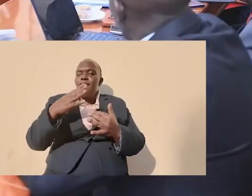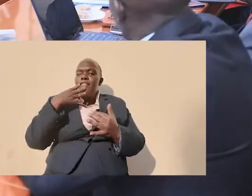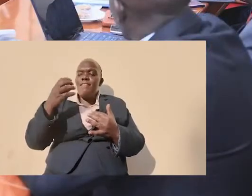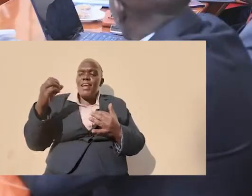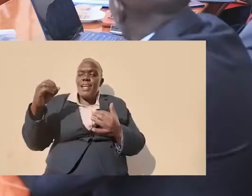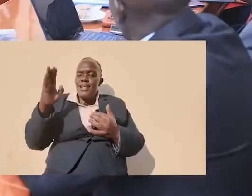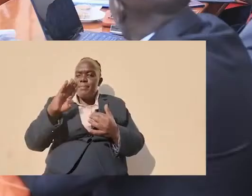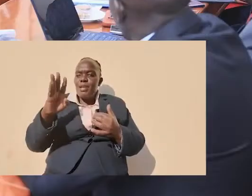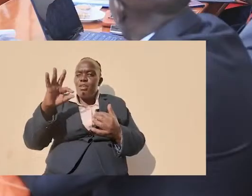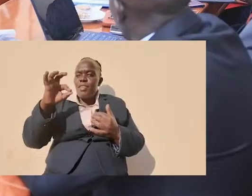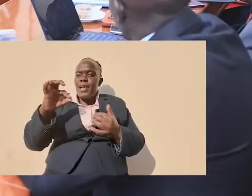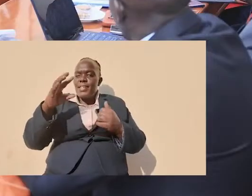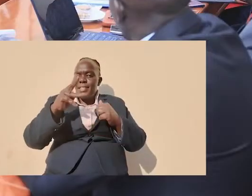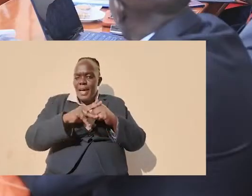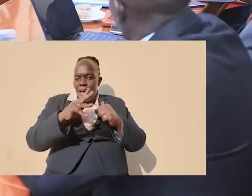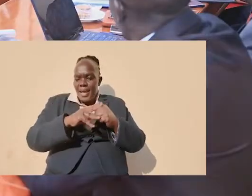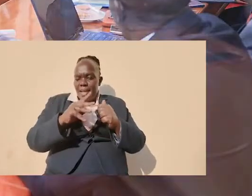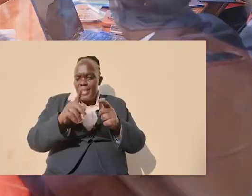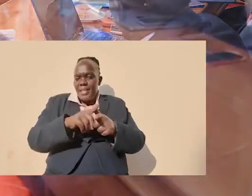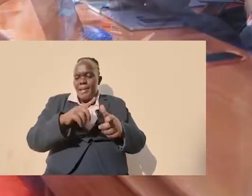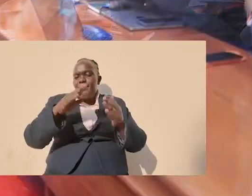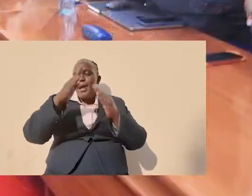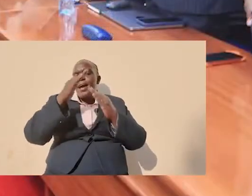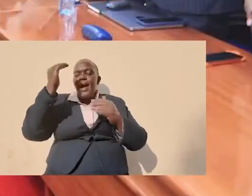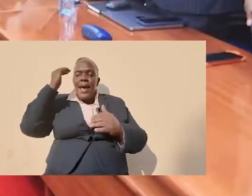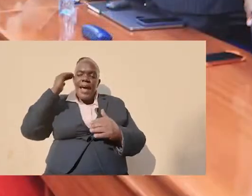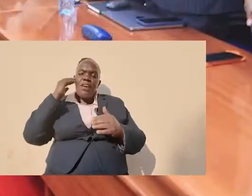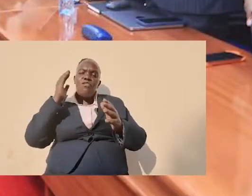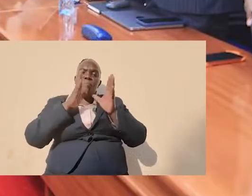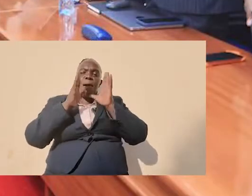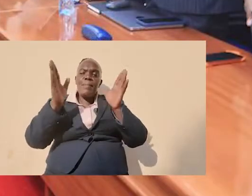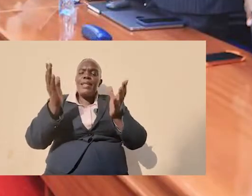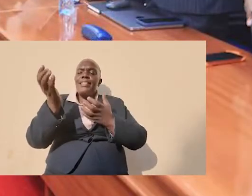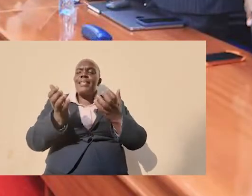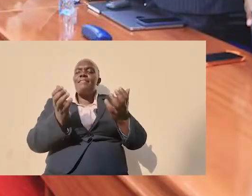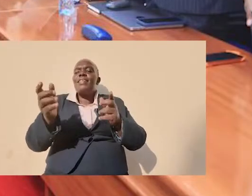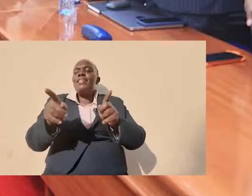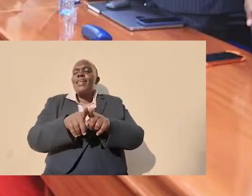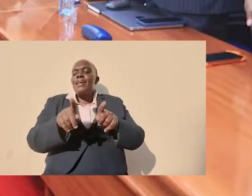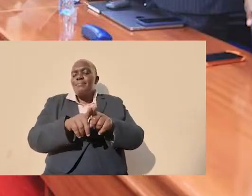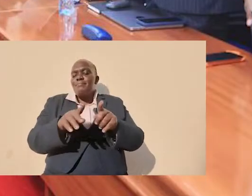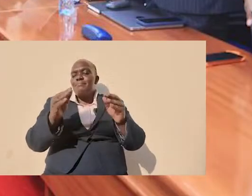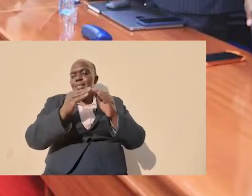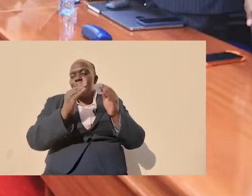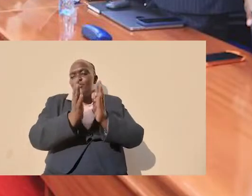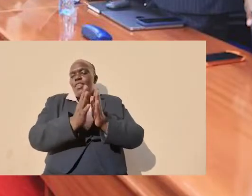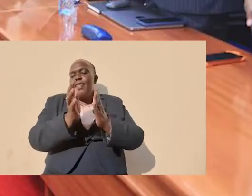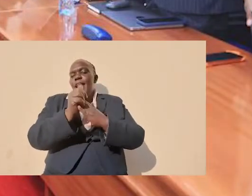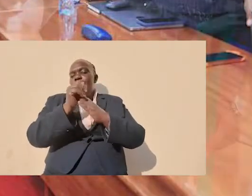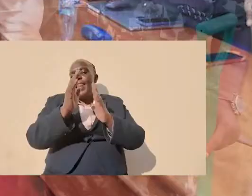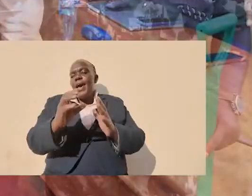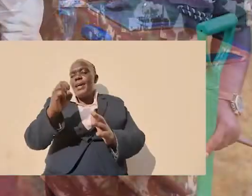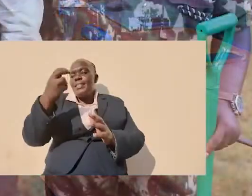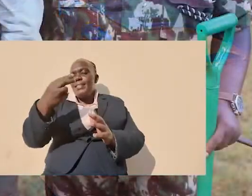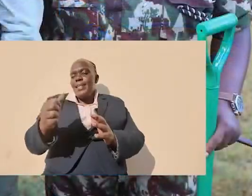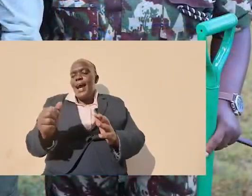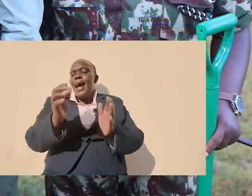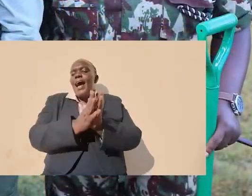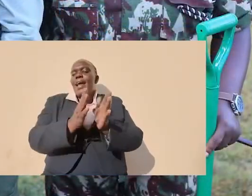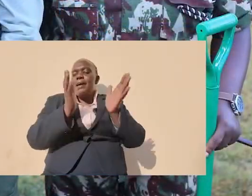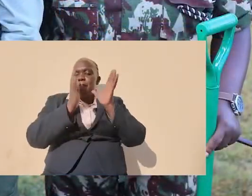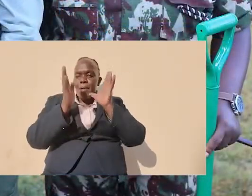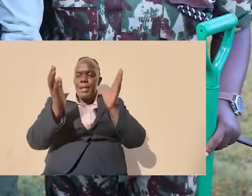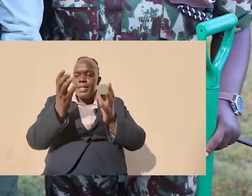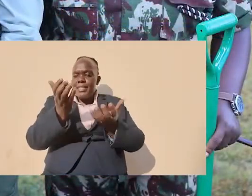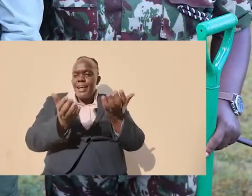kuimarisha uratibu katika utumishi wa umma. Bwana Koskei amepitia maendeleo ya mpango wa Digital Superhighway. Aidha,